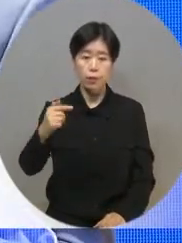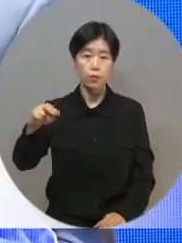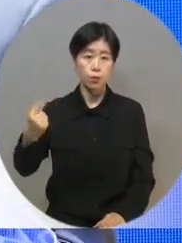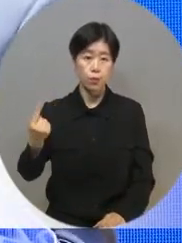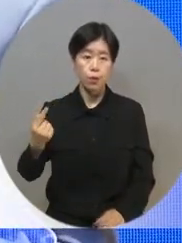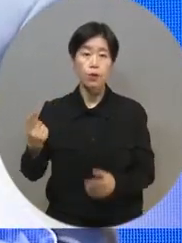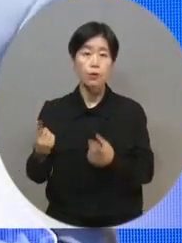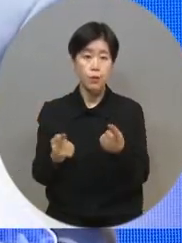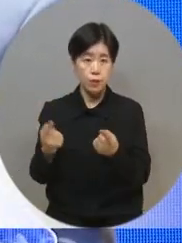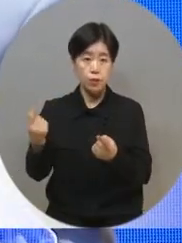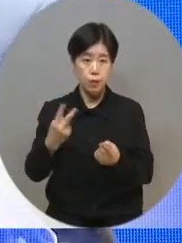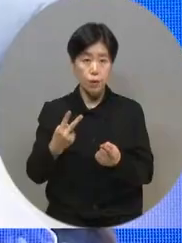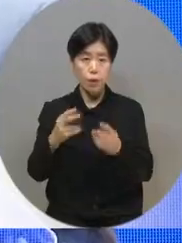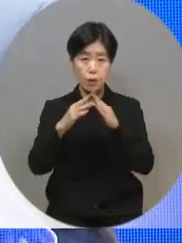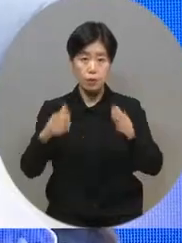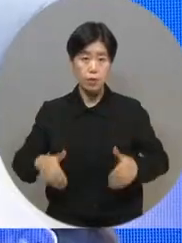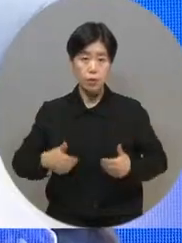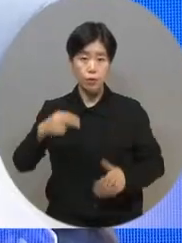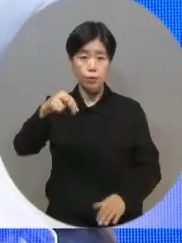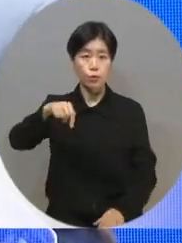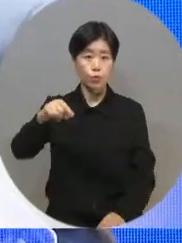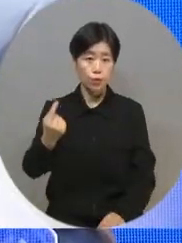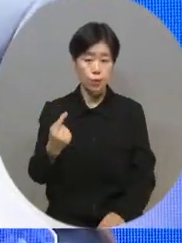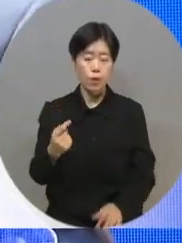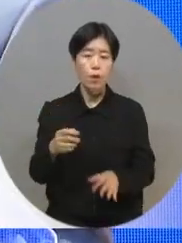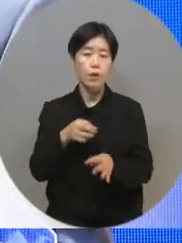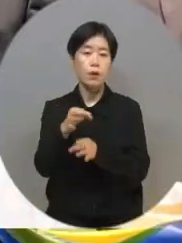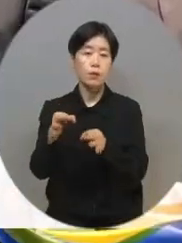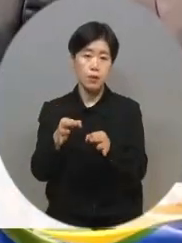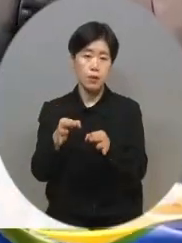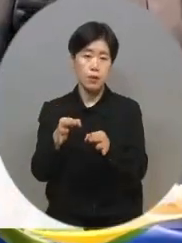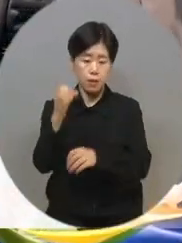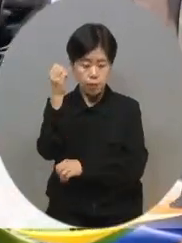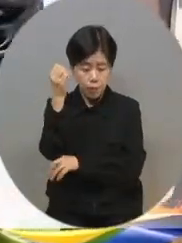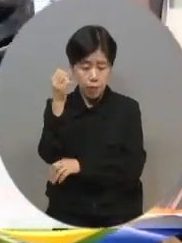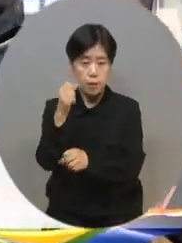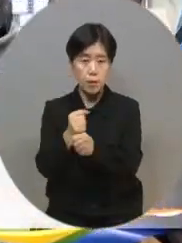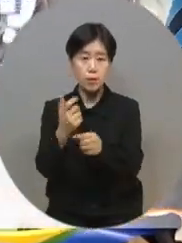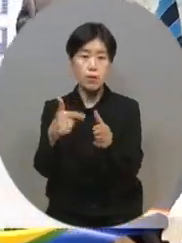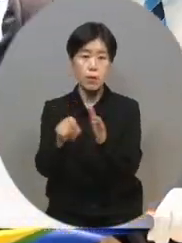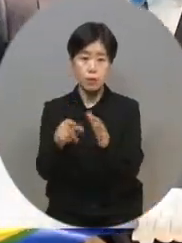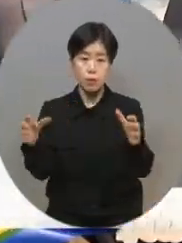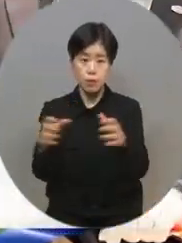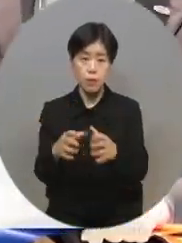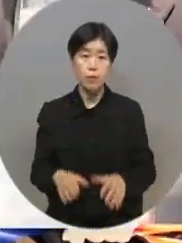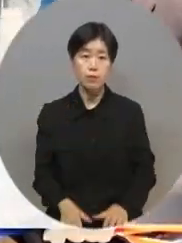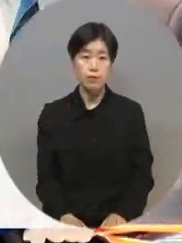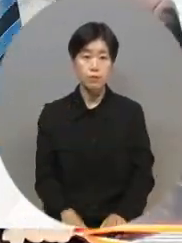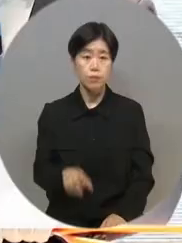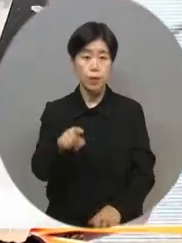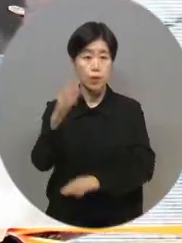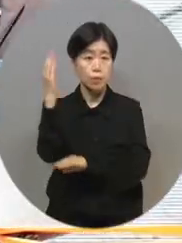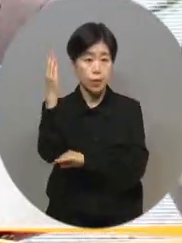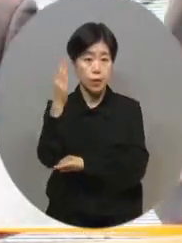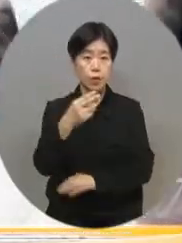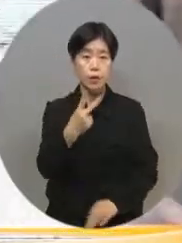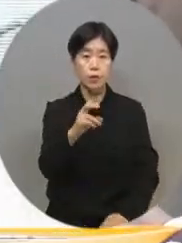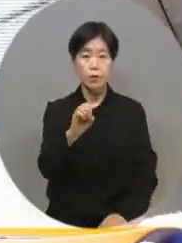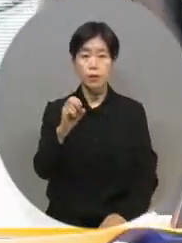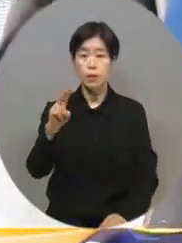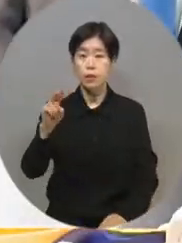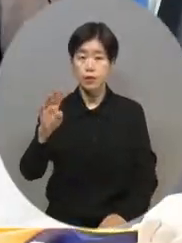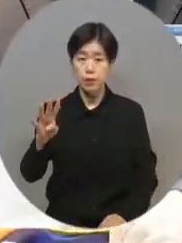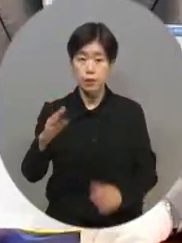전남 수소경제 기반 조성을 위해 추진됐습니다. 전남 청정수소국제포럼은